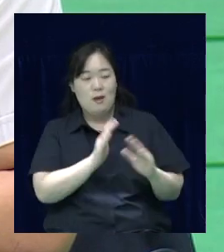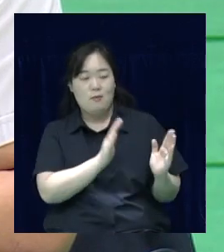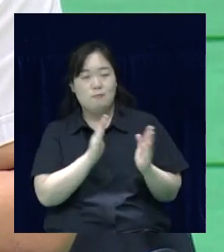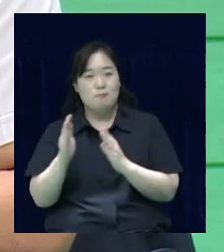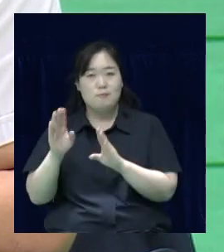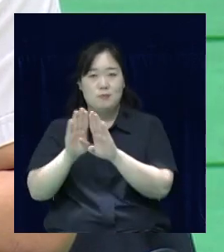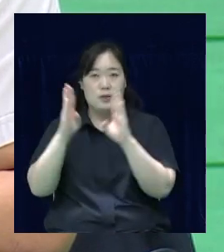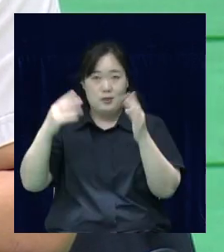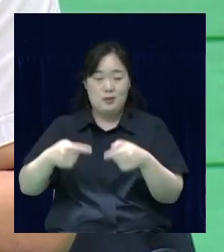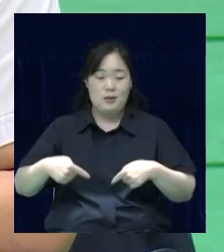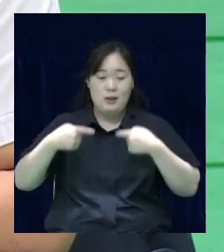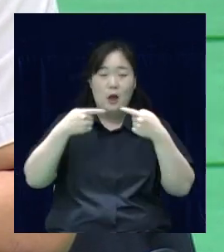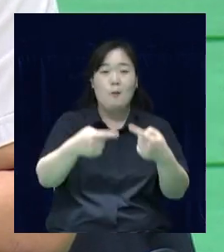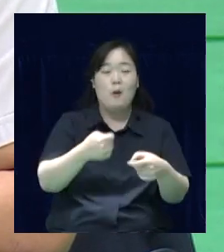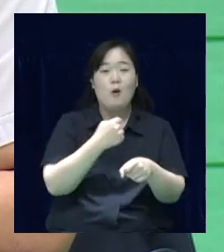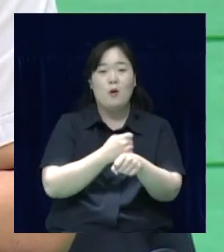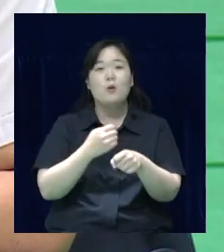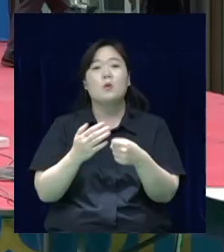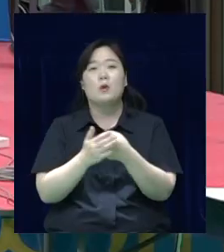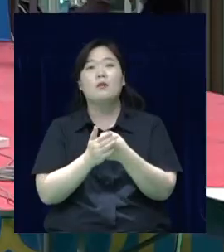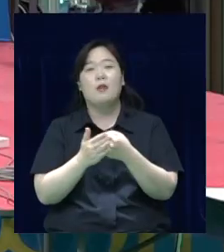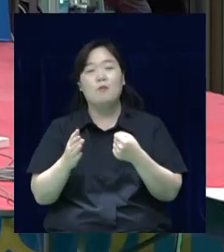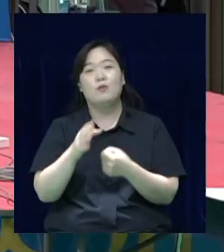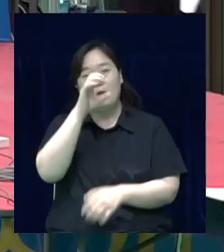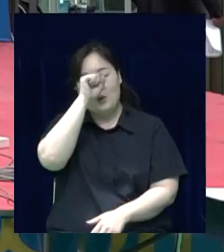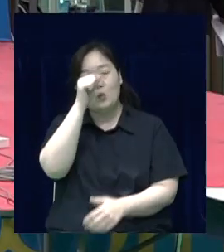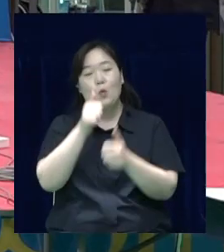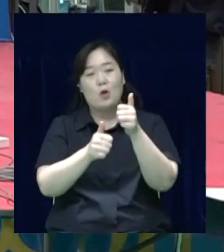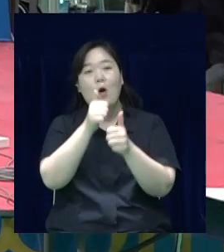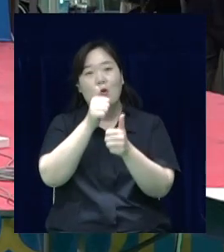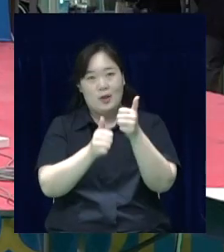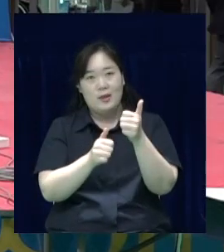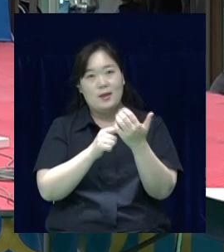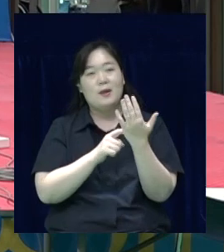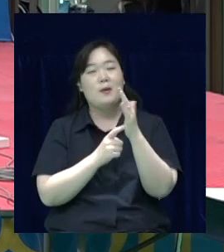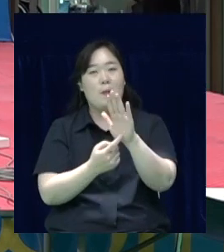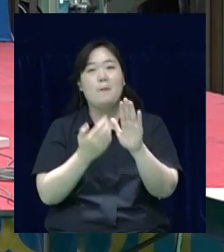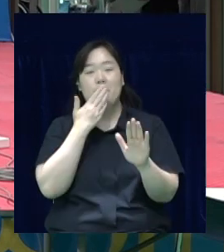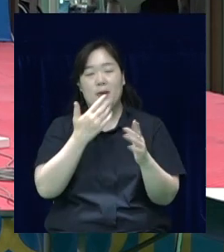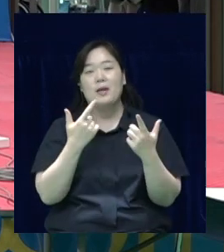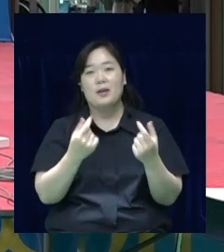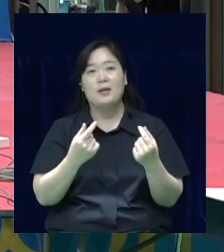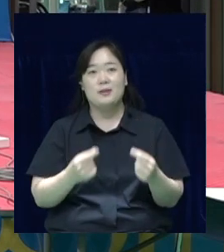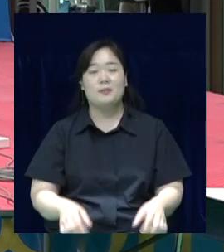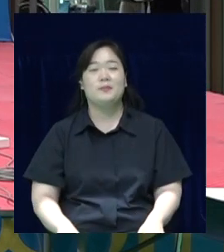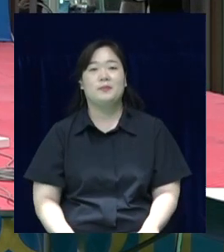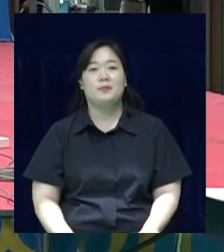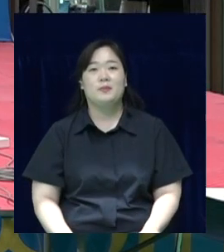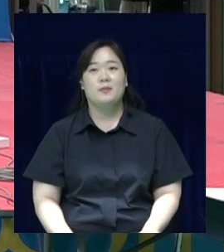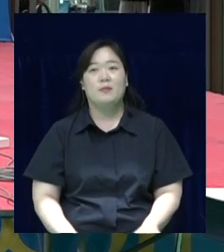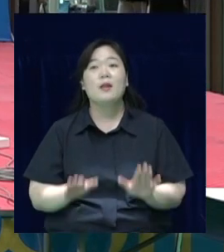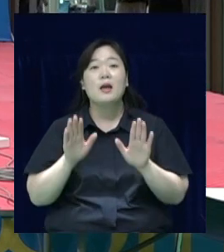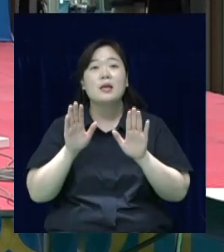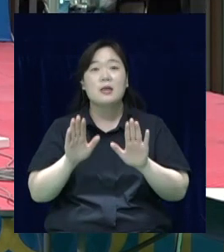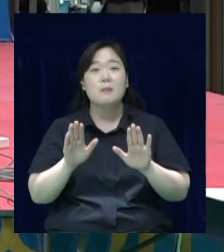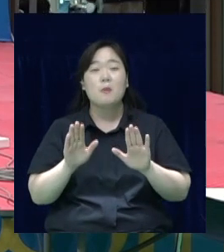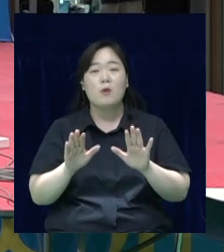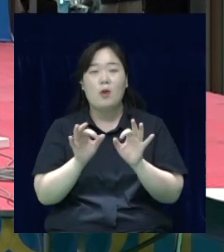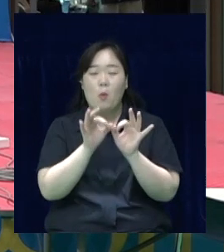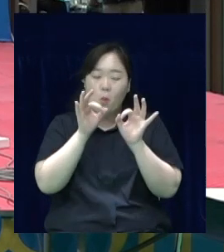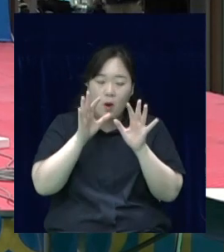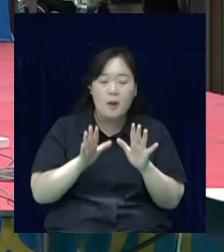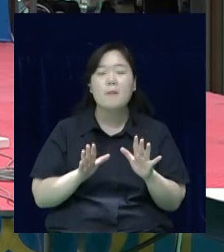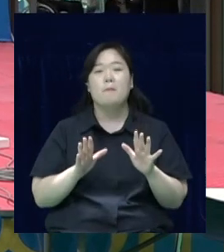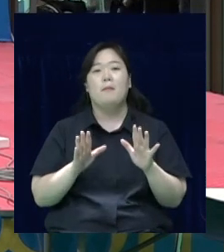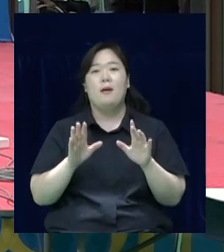들이 이렇게 환영하는 그럴 만한 대회라고 생각되어집니다. 네. 좀 다시 한번 복기를 해 드리자면은 저희가 이제 이번에 좀 오랜만에